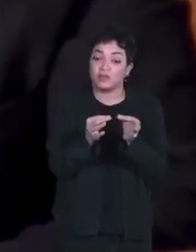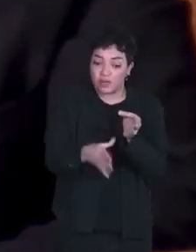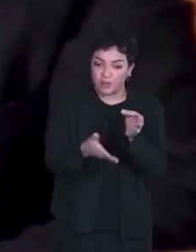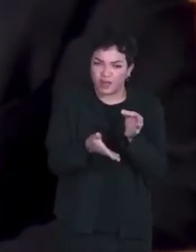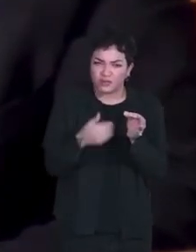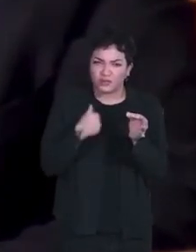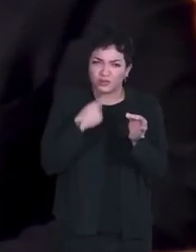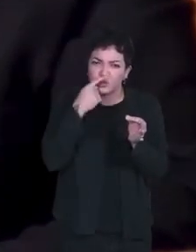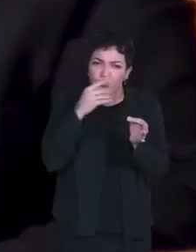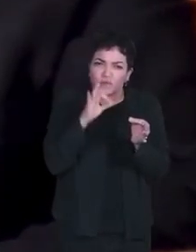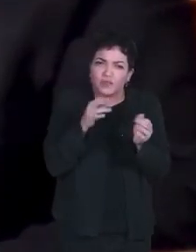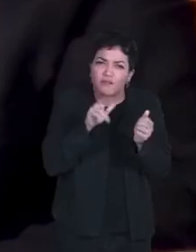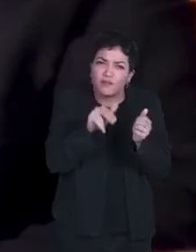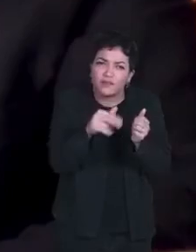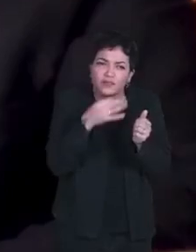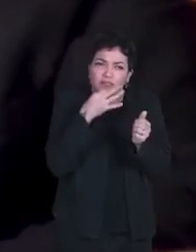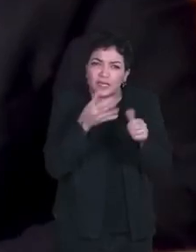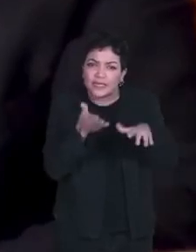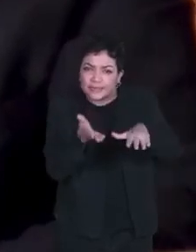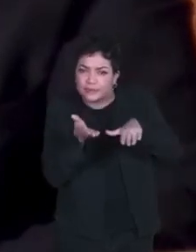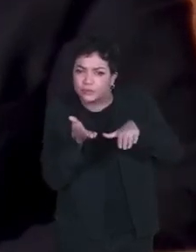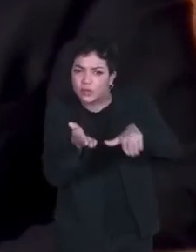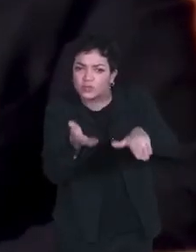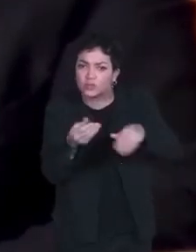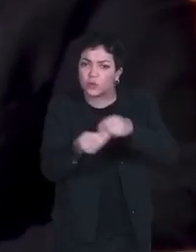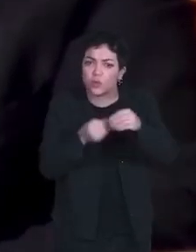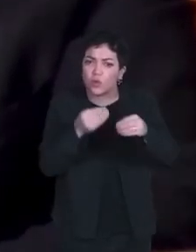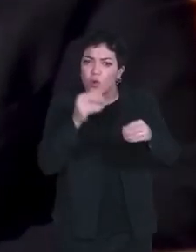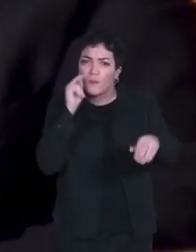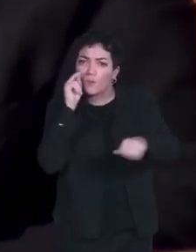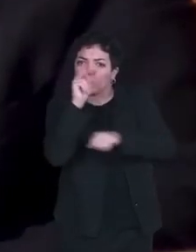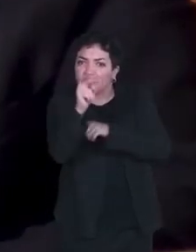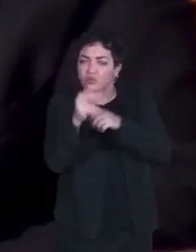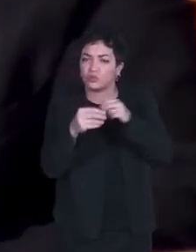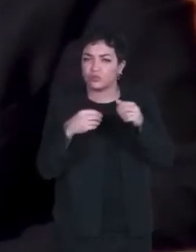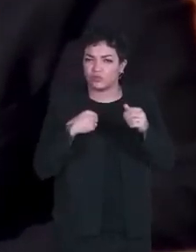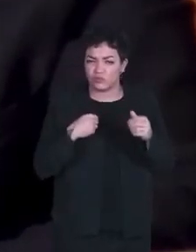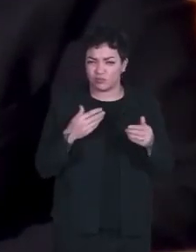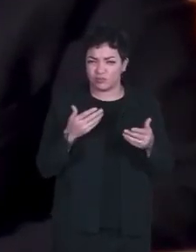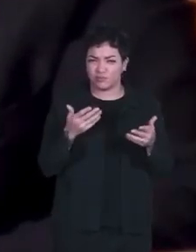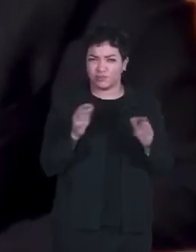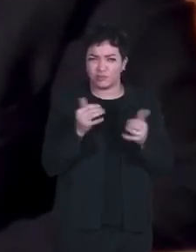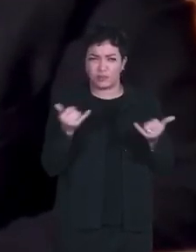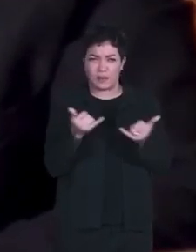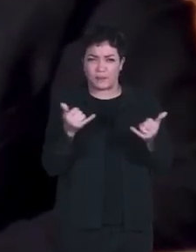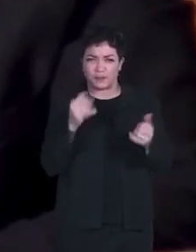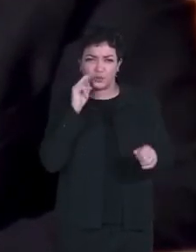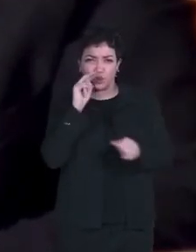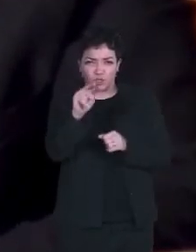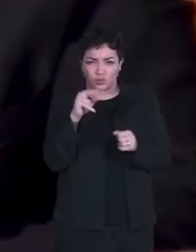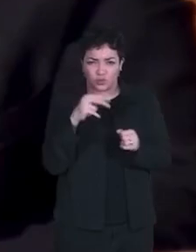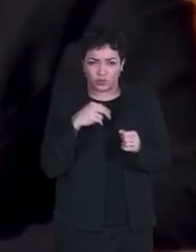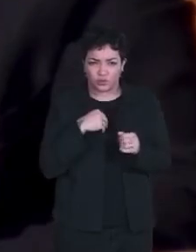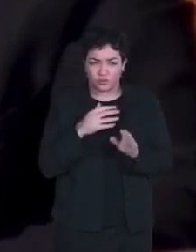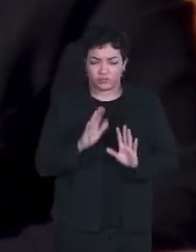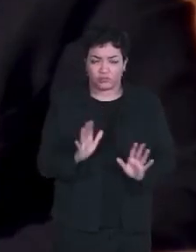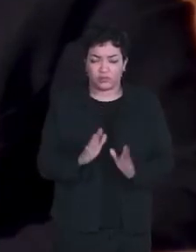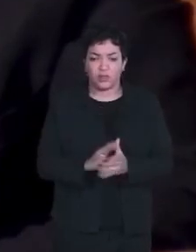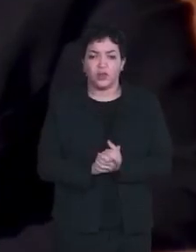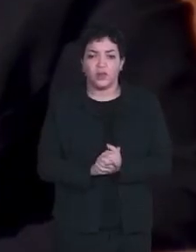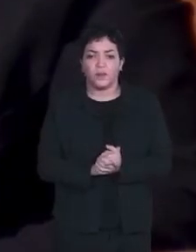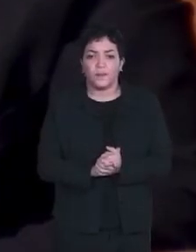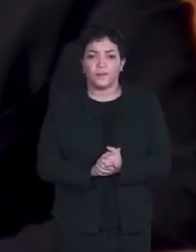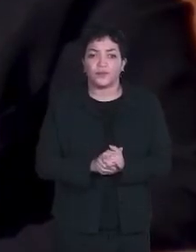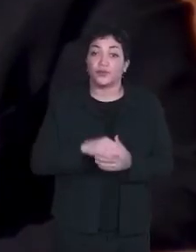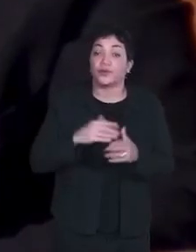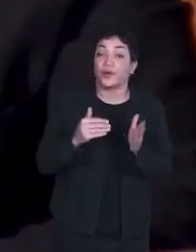de simulation, de projection. Enfin, moi, je les ai faites, ouais. Hein, les projections, je n'ai pas besoin de la DGFiP pour les faire. Ouais. Voilà. Donc, on regrette